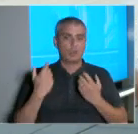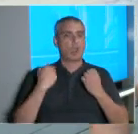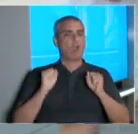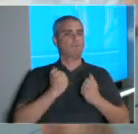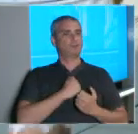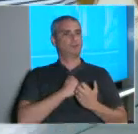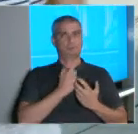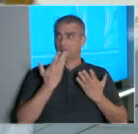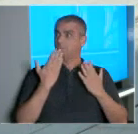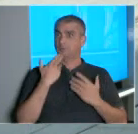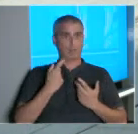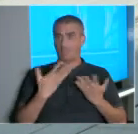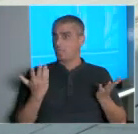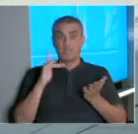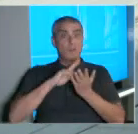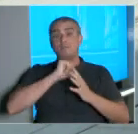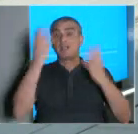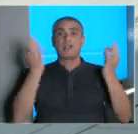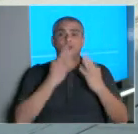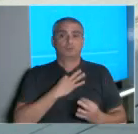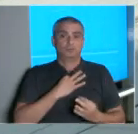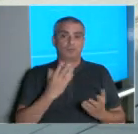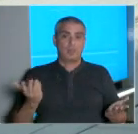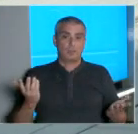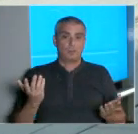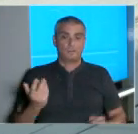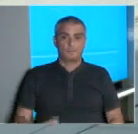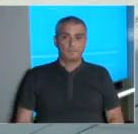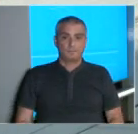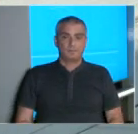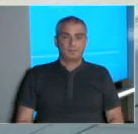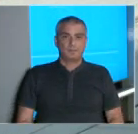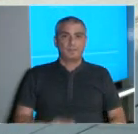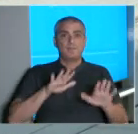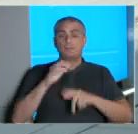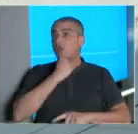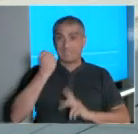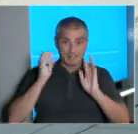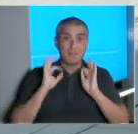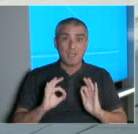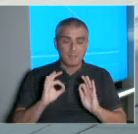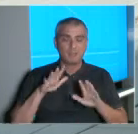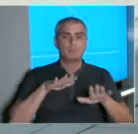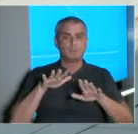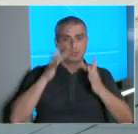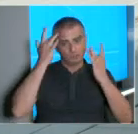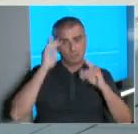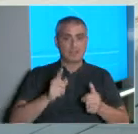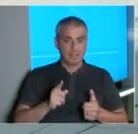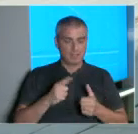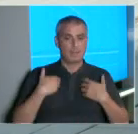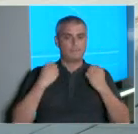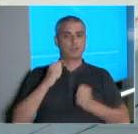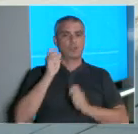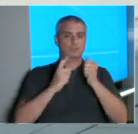פולחן במדינת ישראל לא מתקיים במקום הכי קדוש לנו. זאת אומרת, ממשלה ימנית באמת, זו ממשלה שתדאג